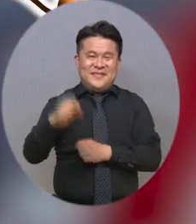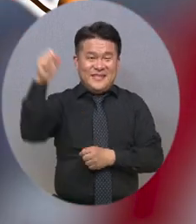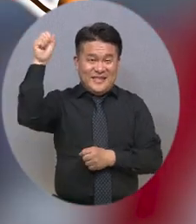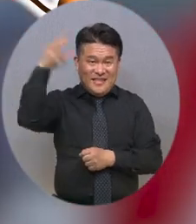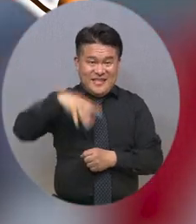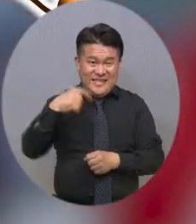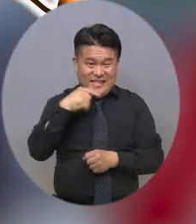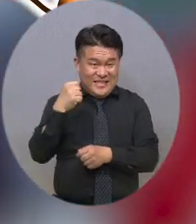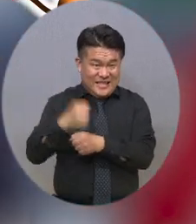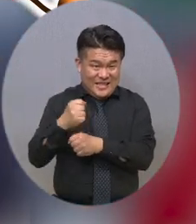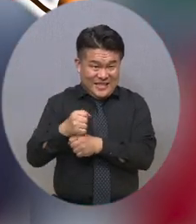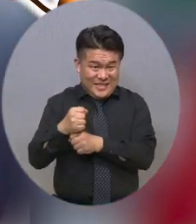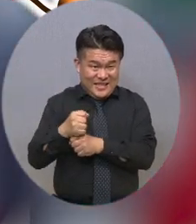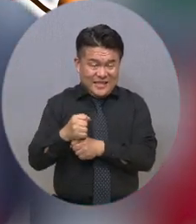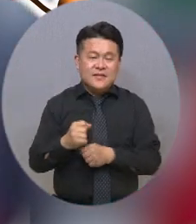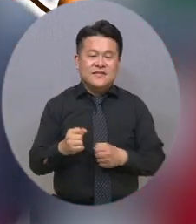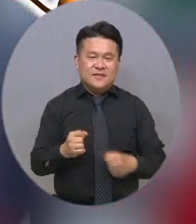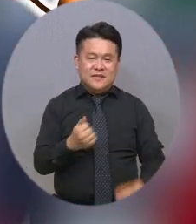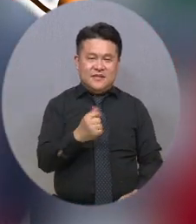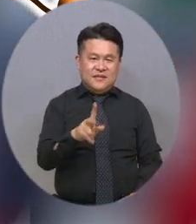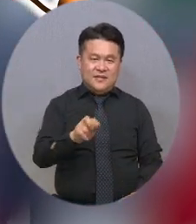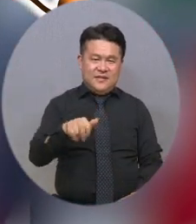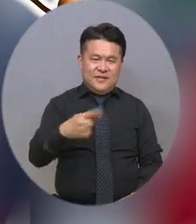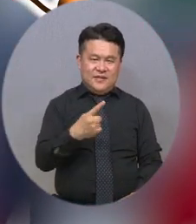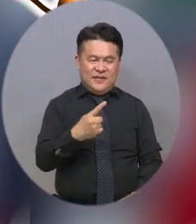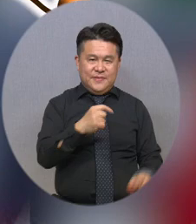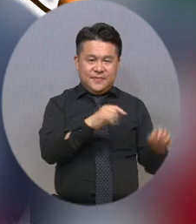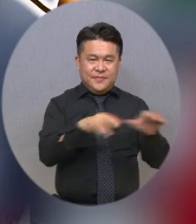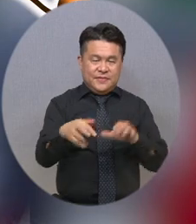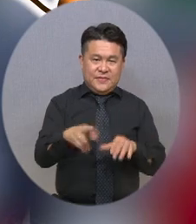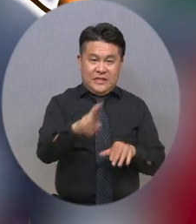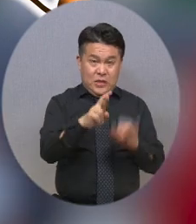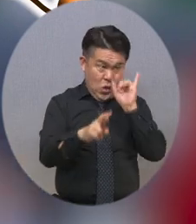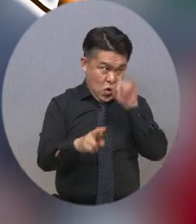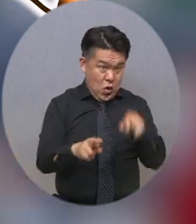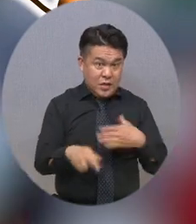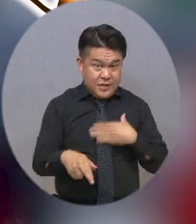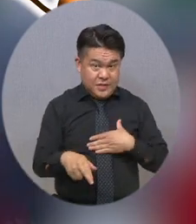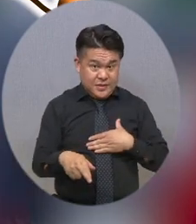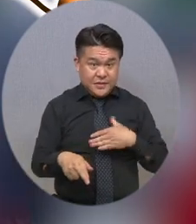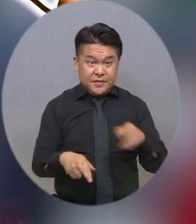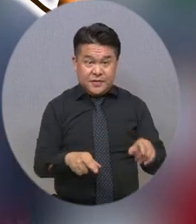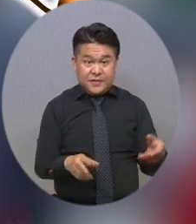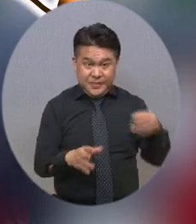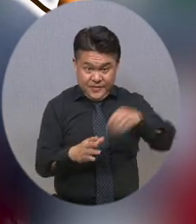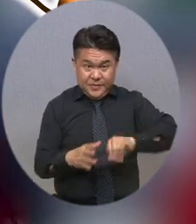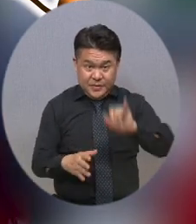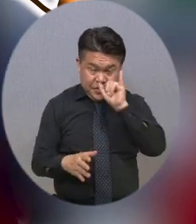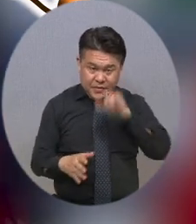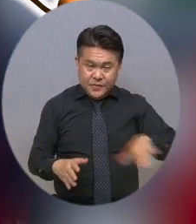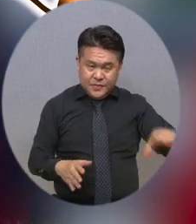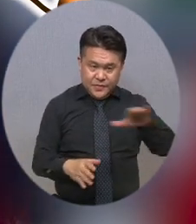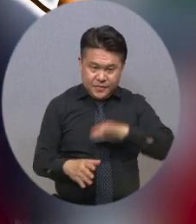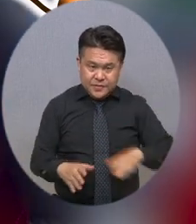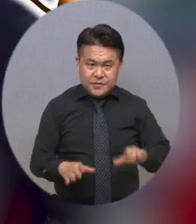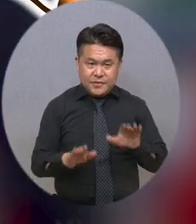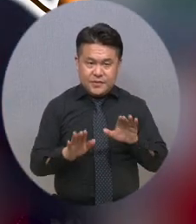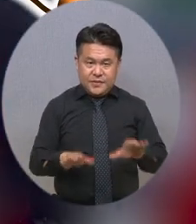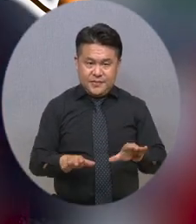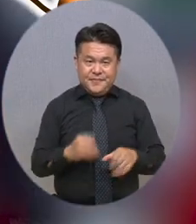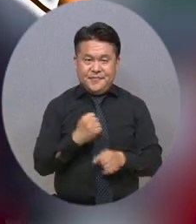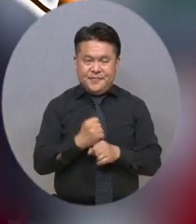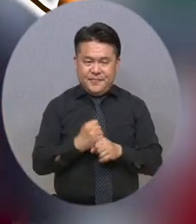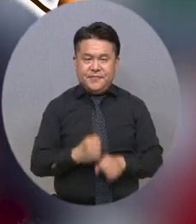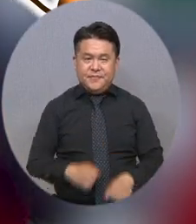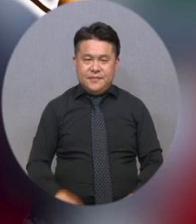가지고 우리 함초라는 우리 갯벌이 산삼이 있습니다. 그걸 첨가해서 우리가 저나트륨 소금을 만든